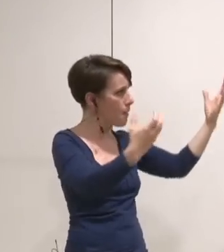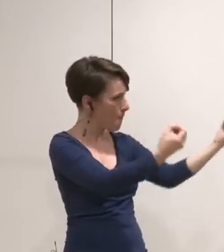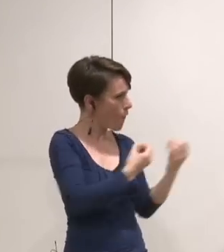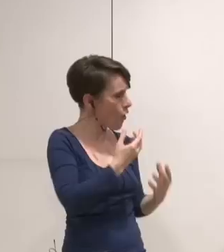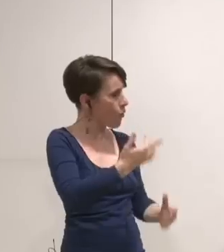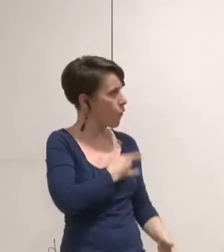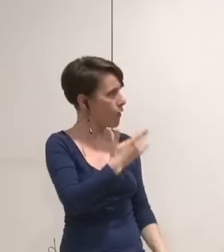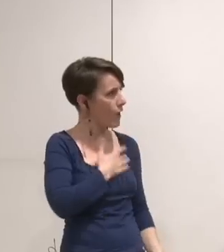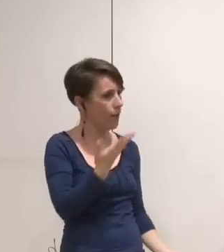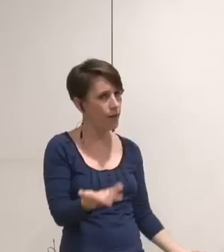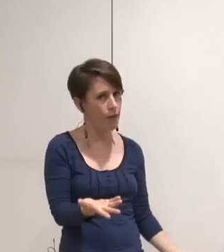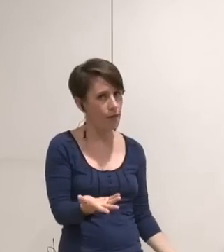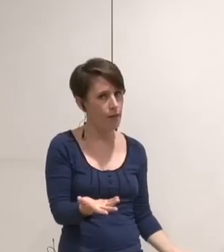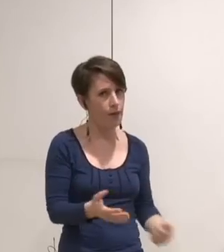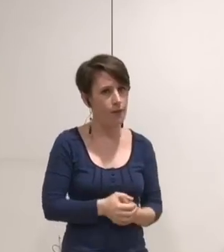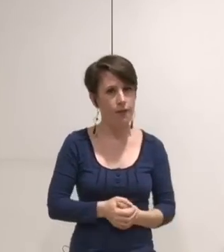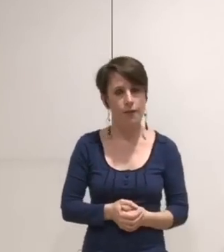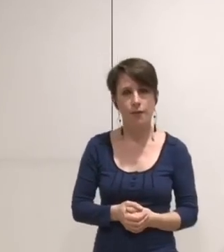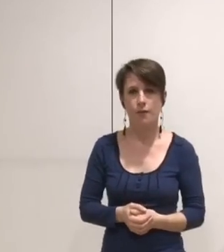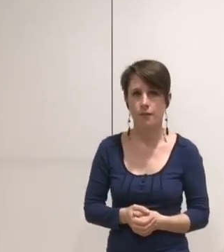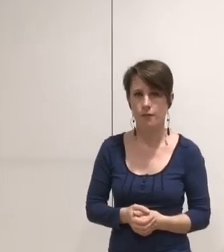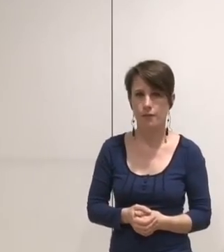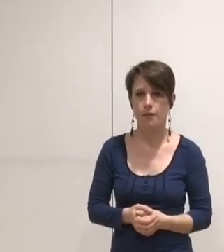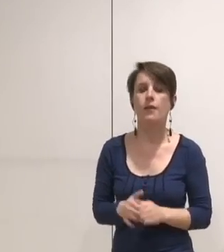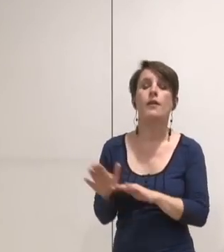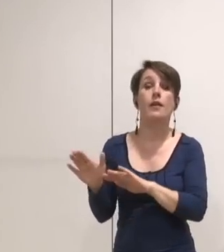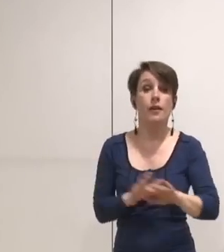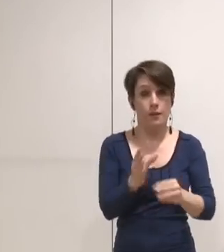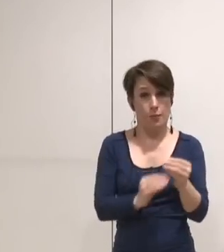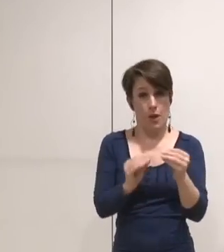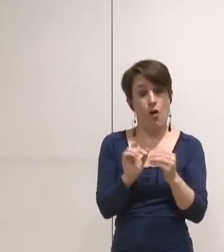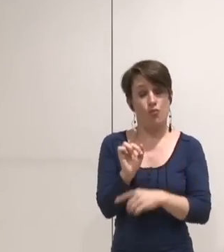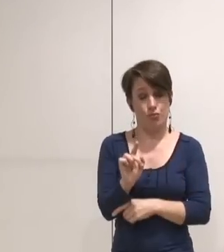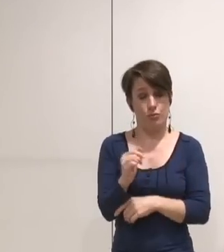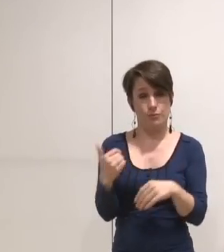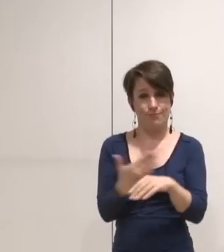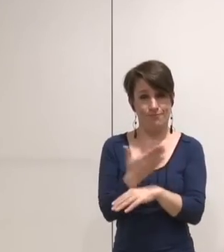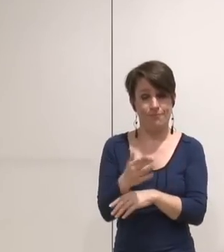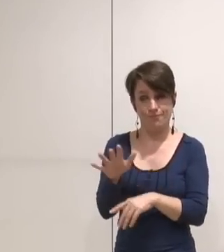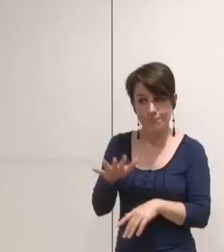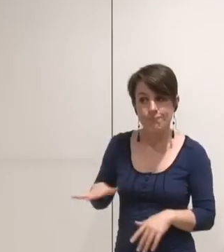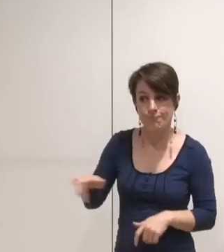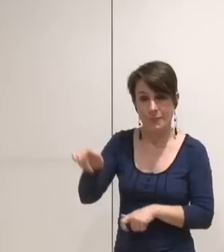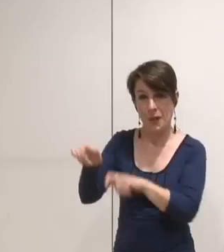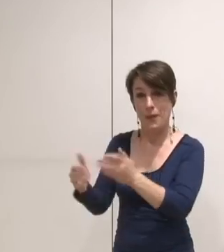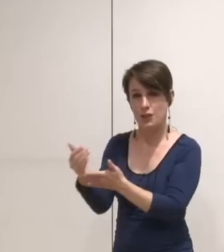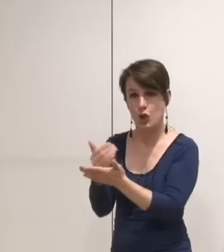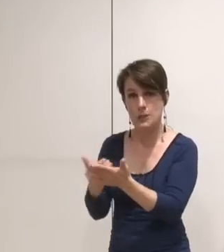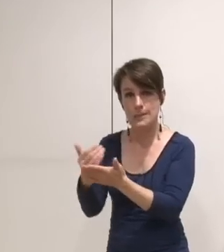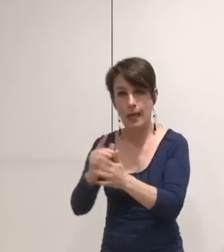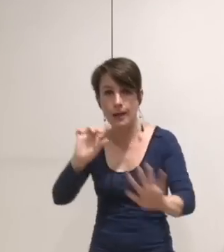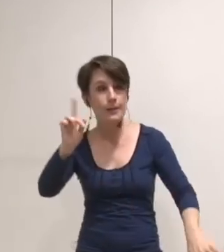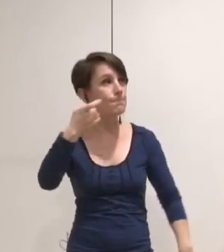provocation et à cela s'ajoute que les salariés apprennent que la ville